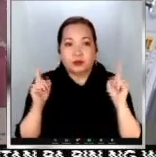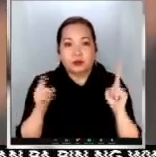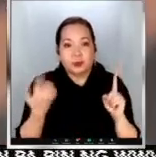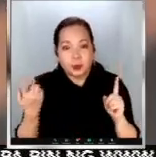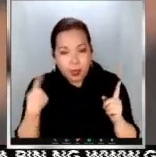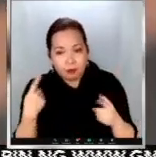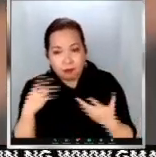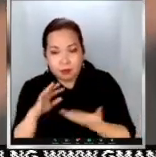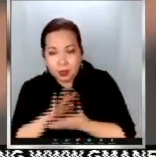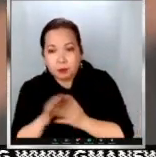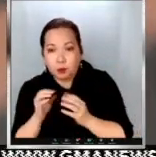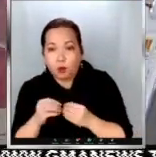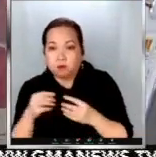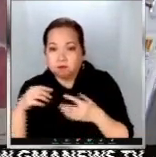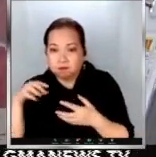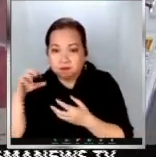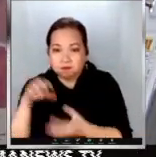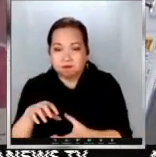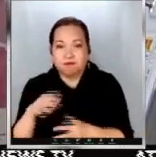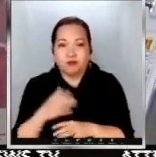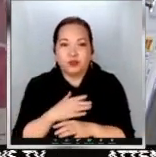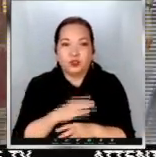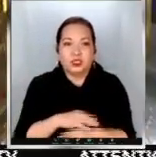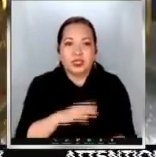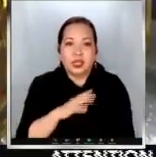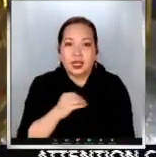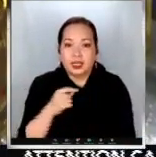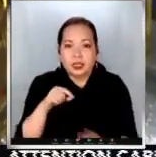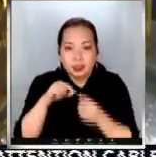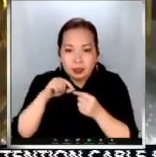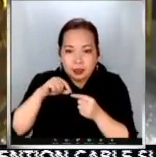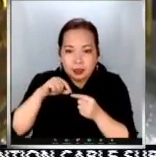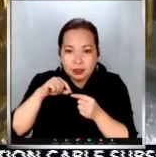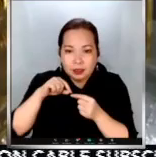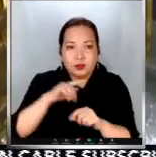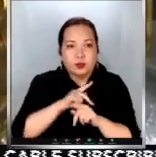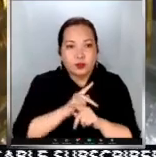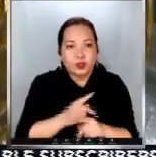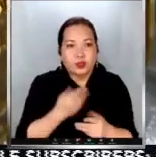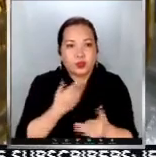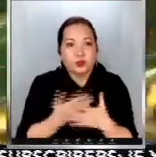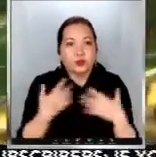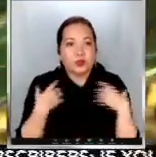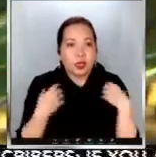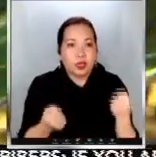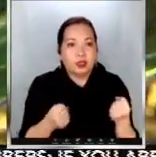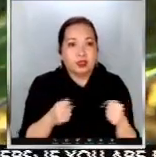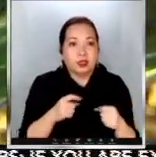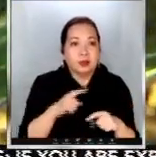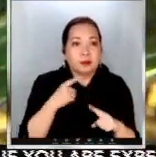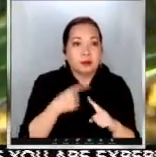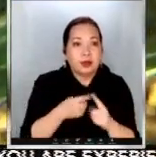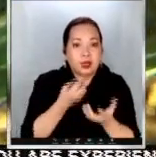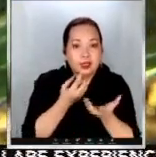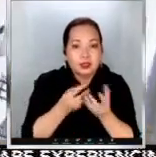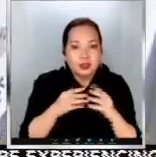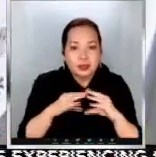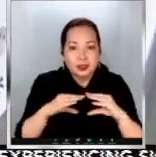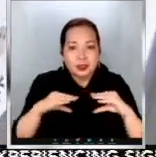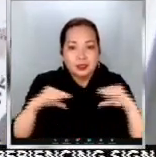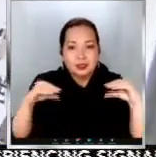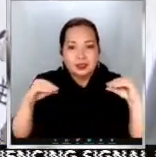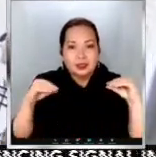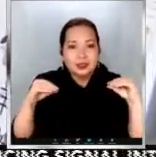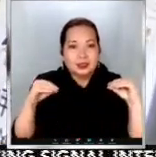opportunities. At wulu na keychain. For protection and good health. Meron ding prosperity basket na nilalagay sa hapag para maka-attract na swerte.